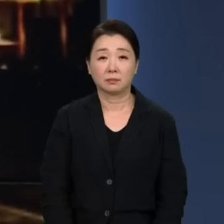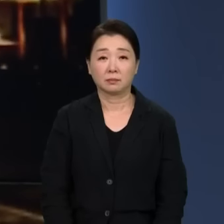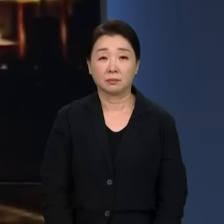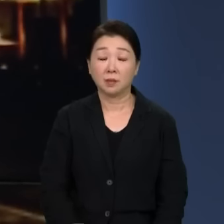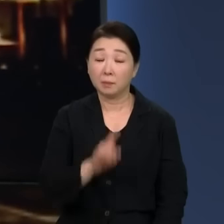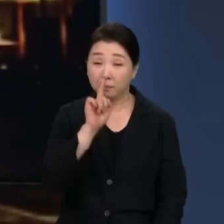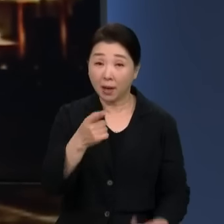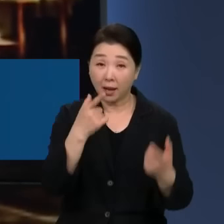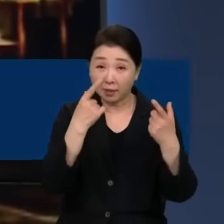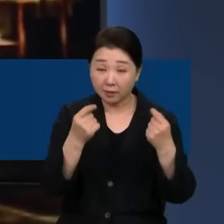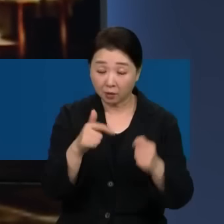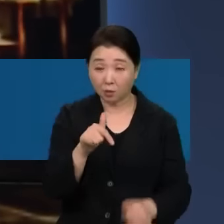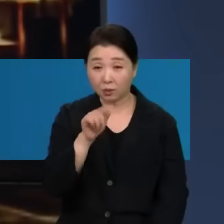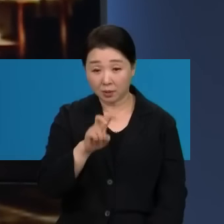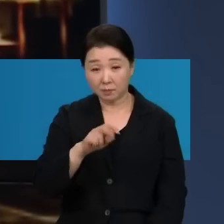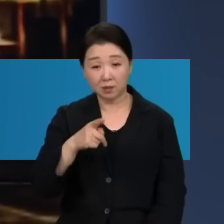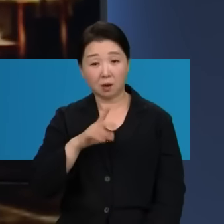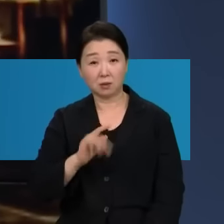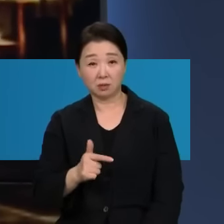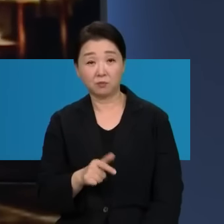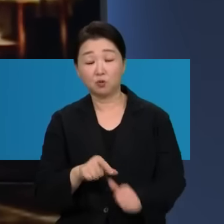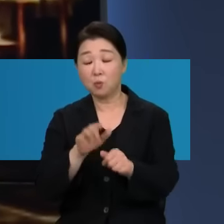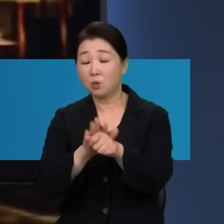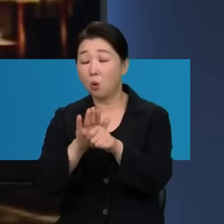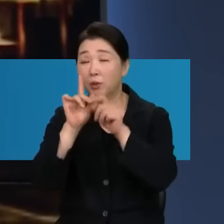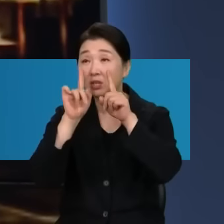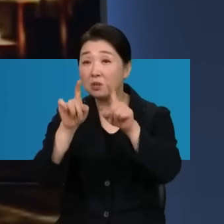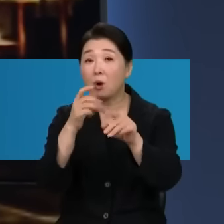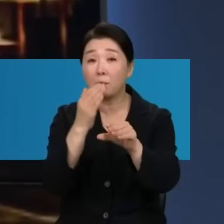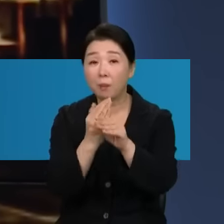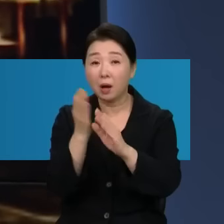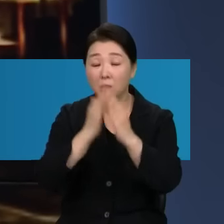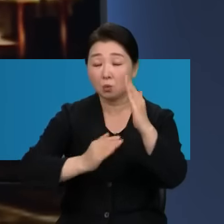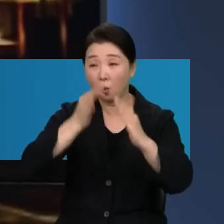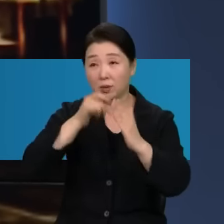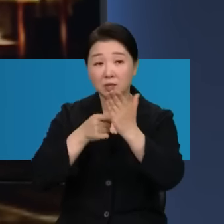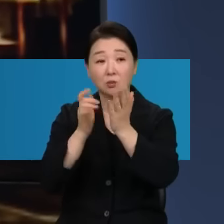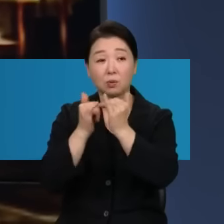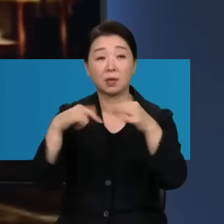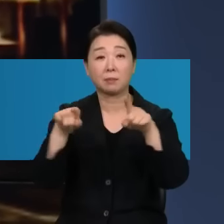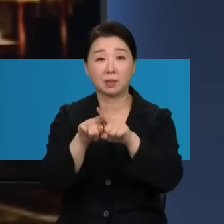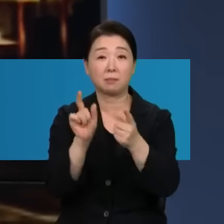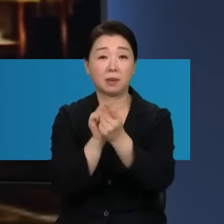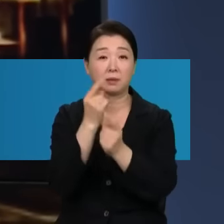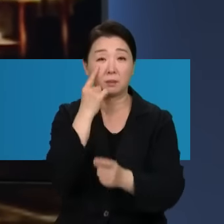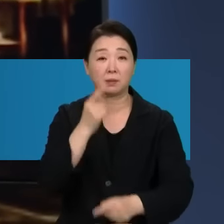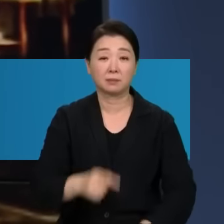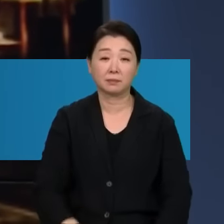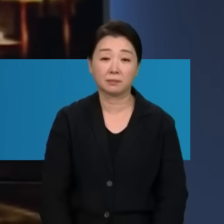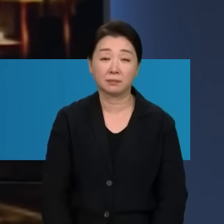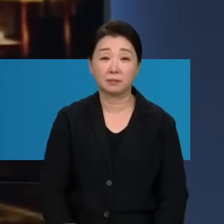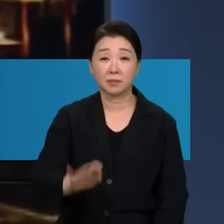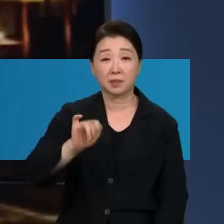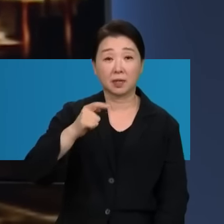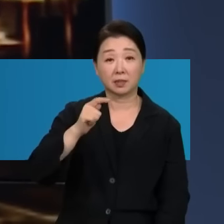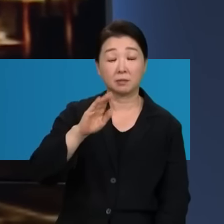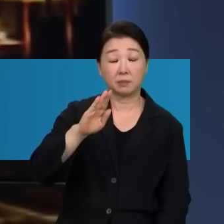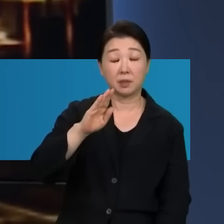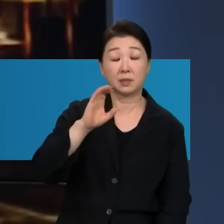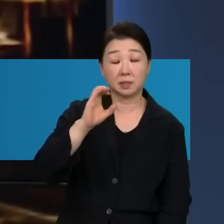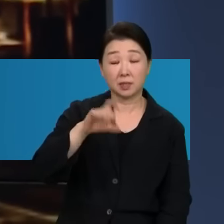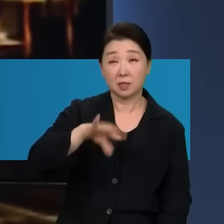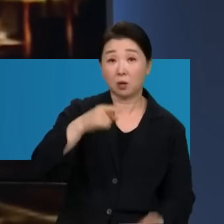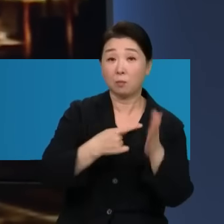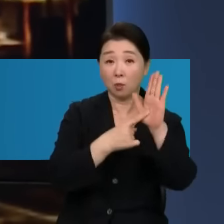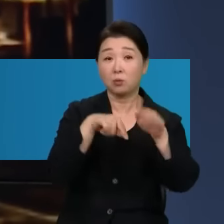예고드린 대로 임성근 전 4단점 구명로비 의혹의 공익 신고자와 스튜디오에서 만나보겠습니다 아 저희 JTBC 첫 보도